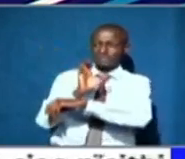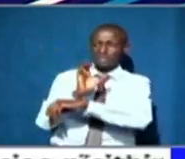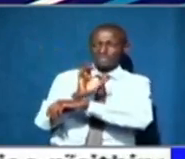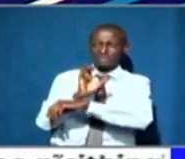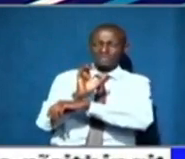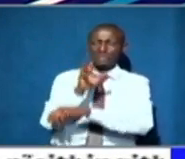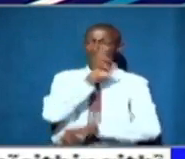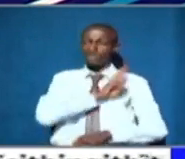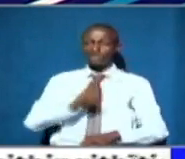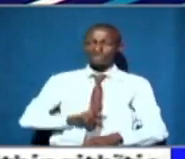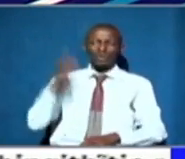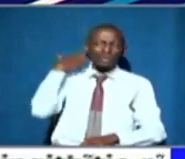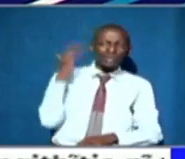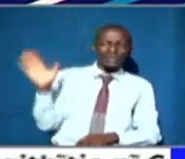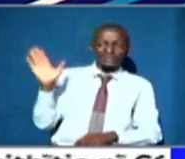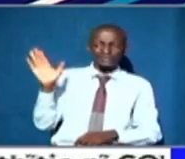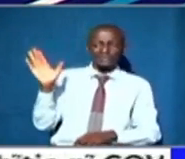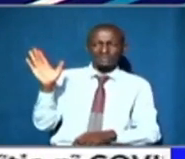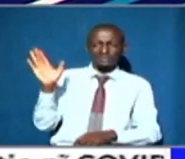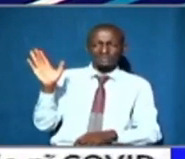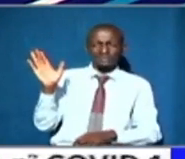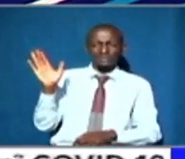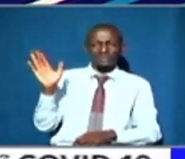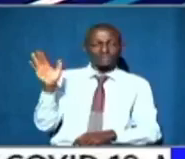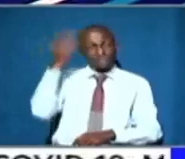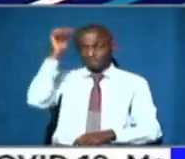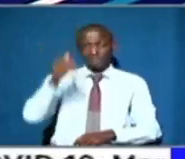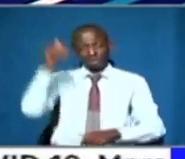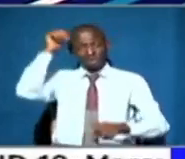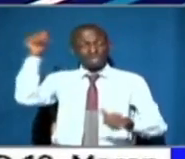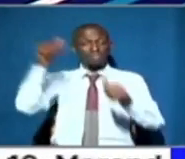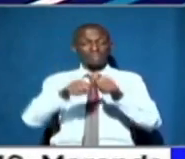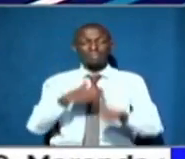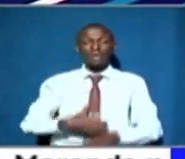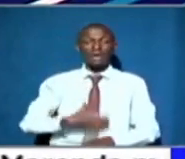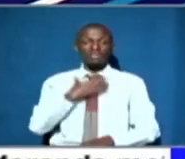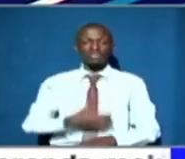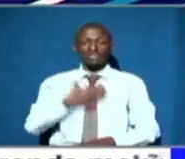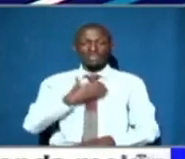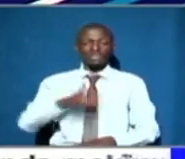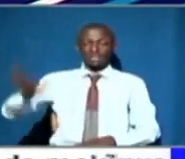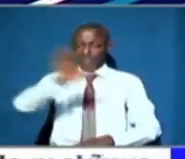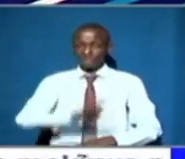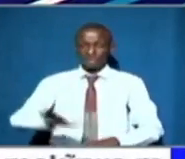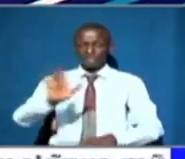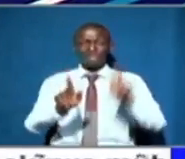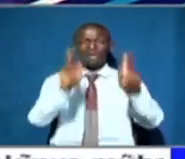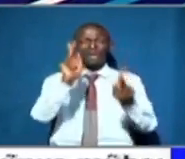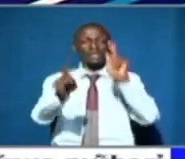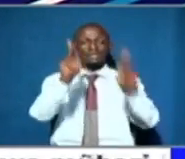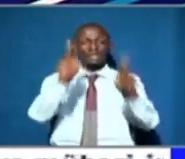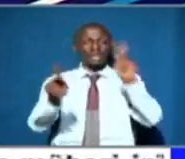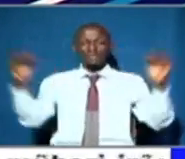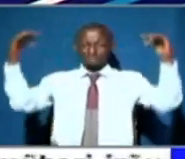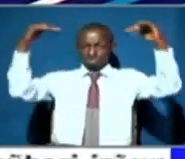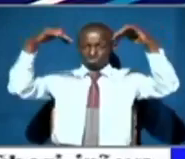amenete in fact ona ni juka walikana kuri hindi arokite kuria gwitu kasarani ungano witu juka